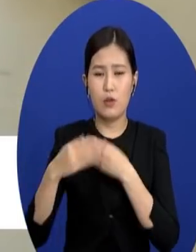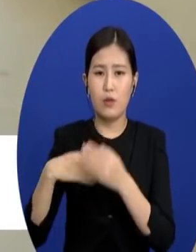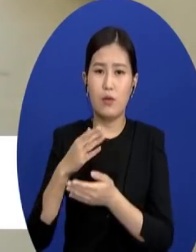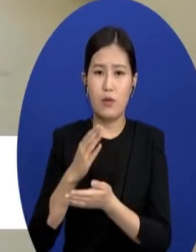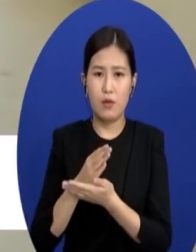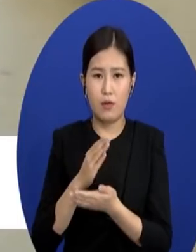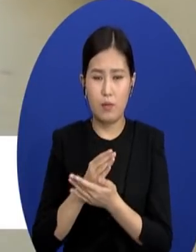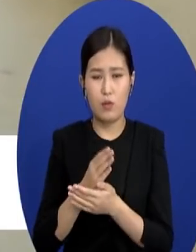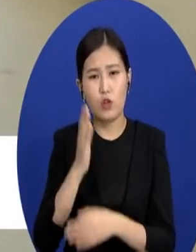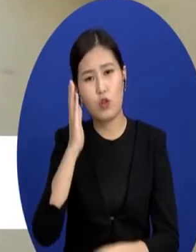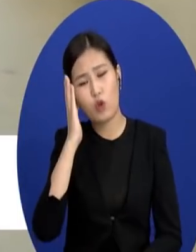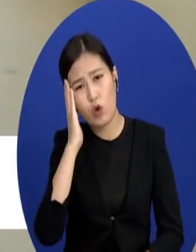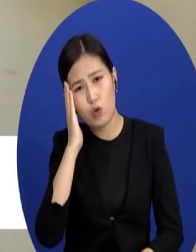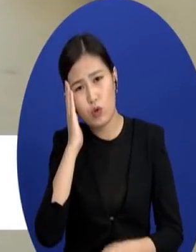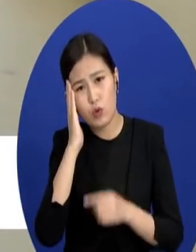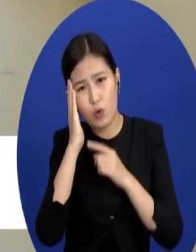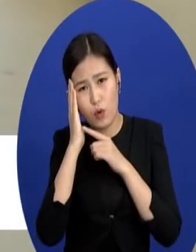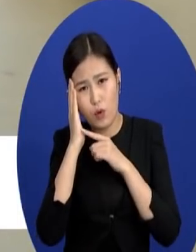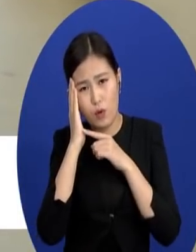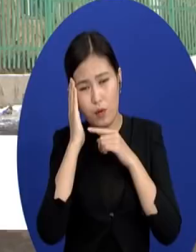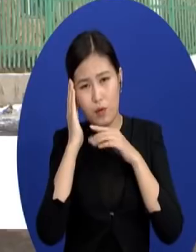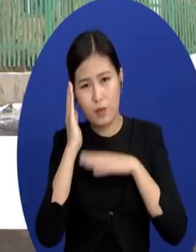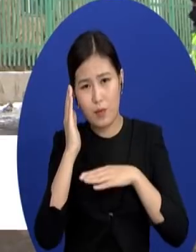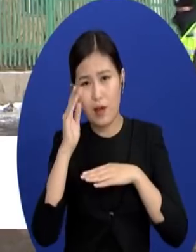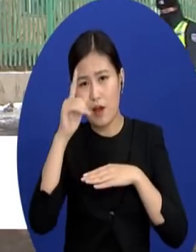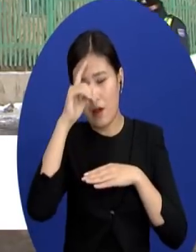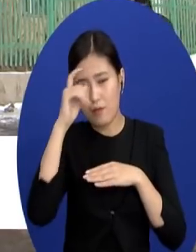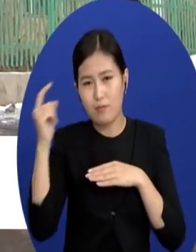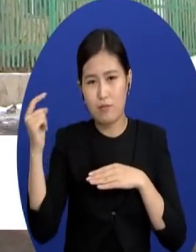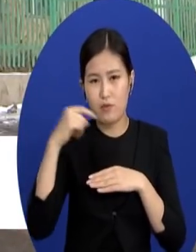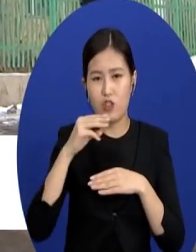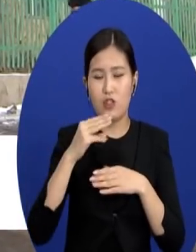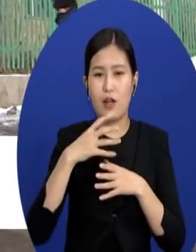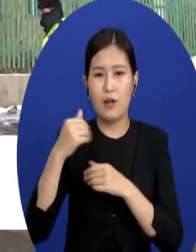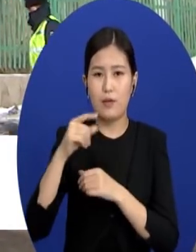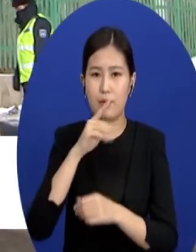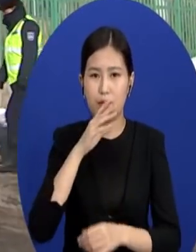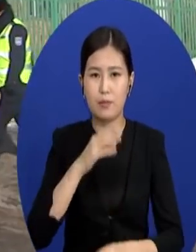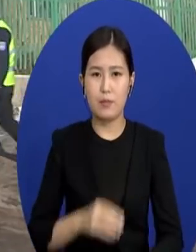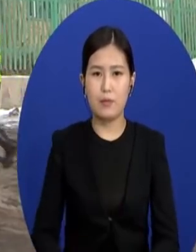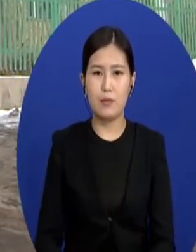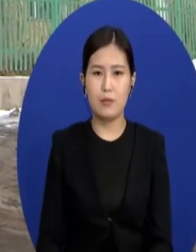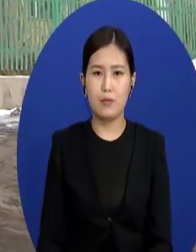оюутны дотор байранд шинжилгээг нь нэгтсэн журмаар нь очиж авах юм байна.